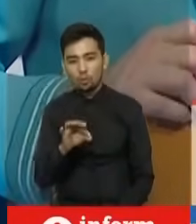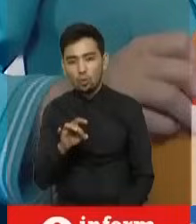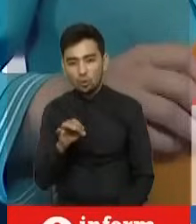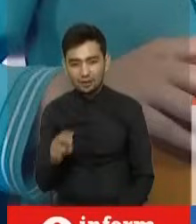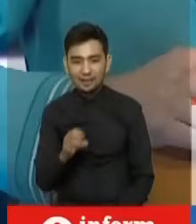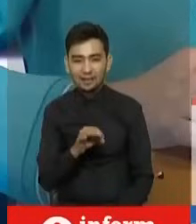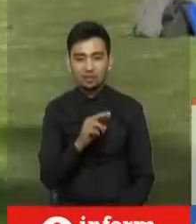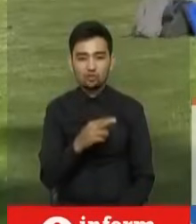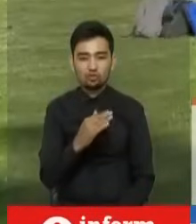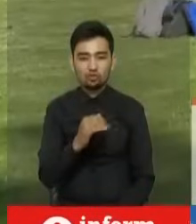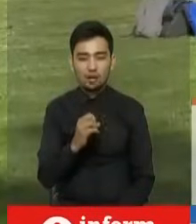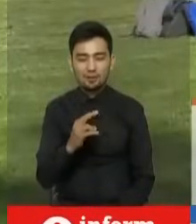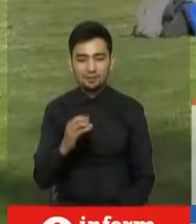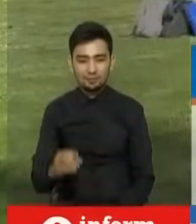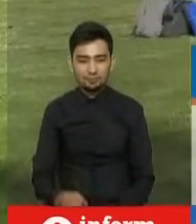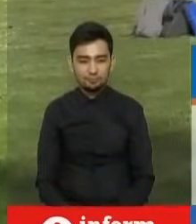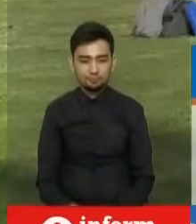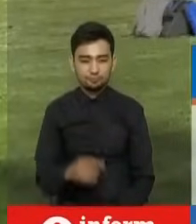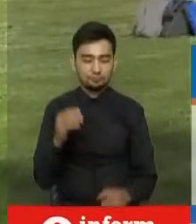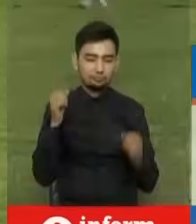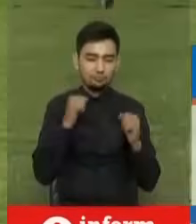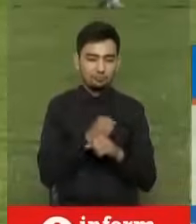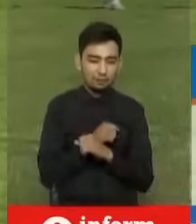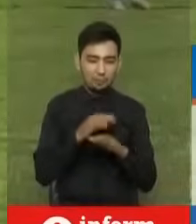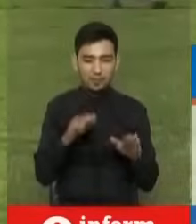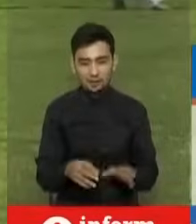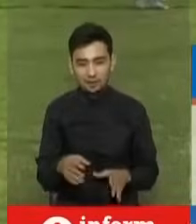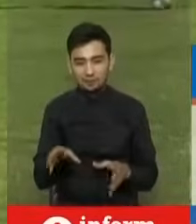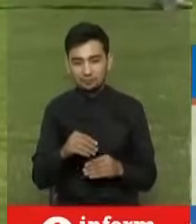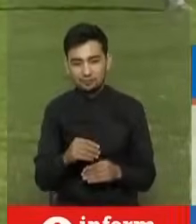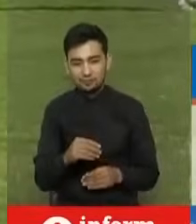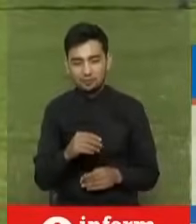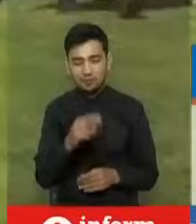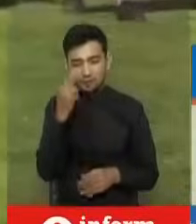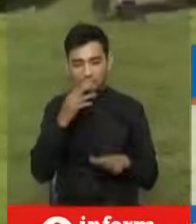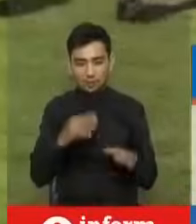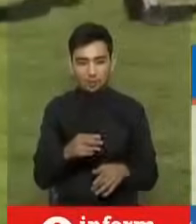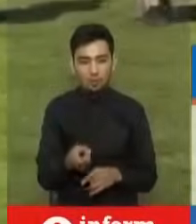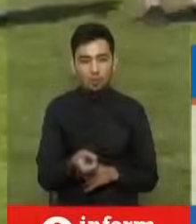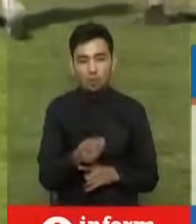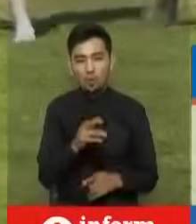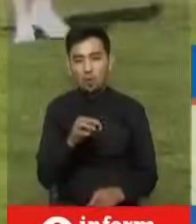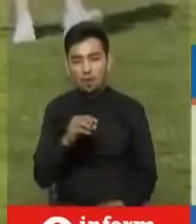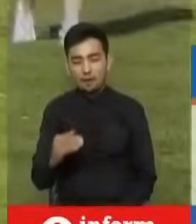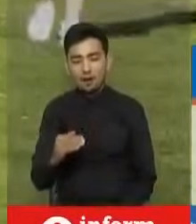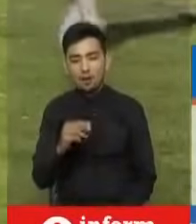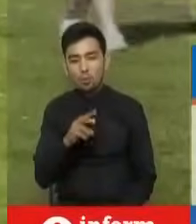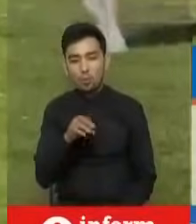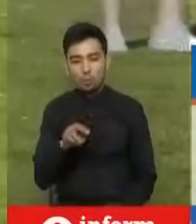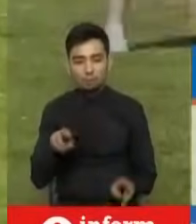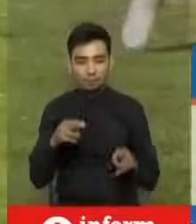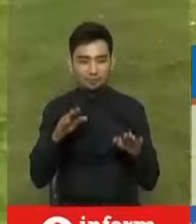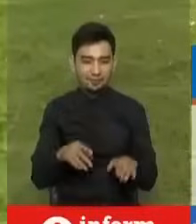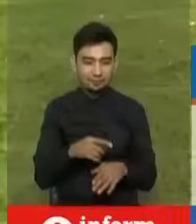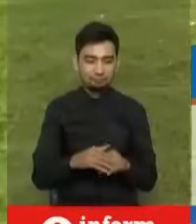Джакс. Локацией для отдыха стал просторный столичный гольф-клуб. Люди расстилали на лужайке свои пледы, устраивались на